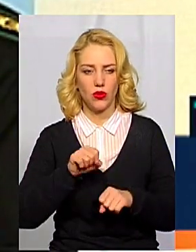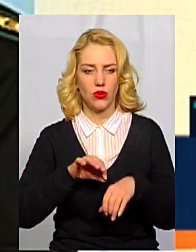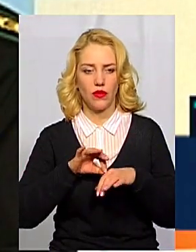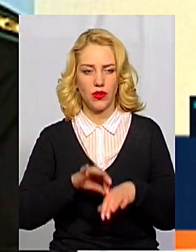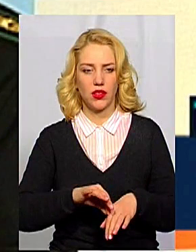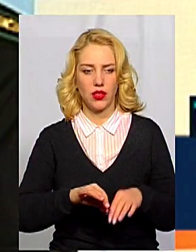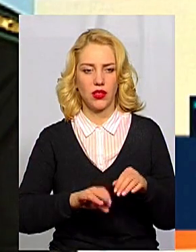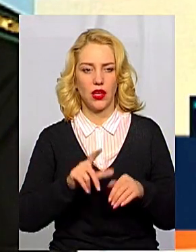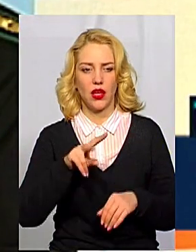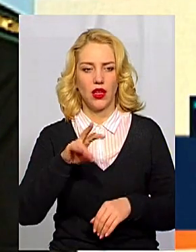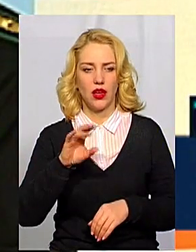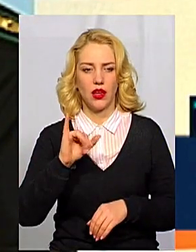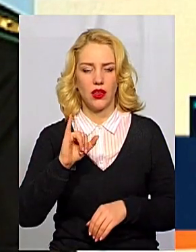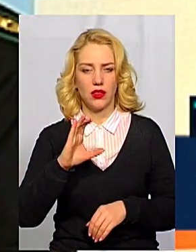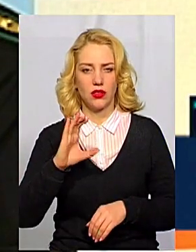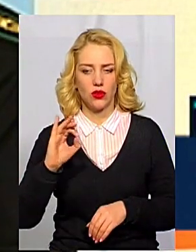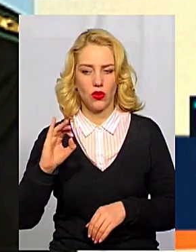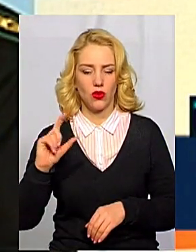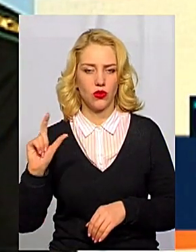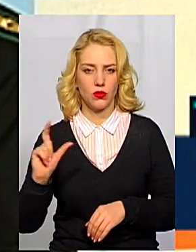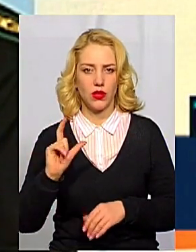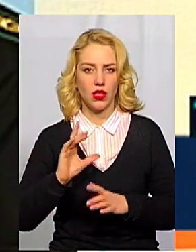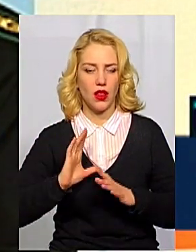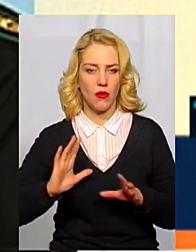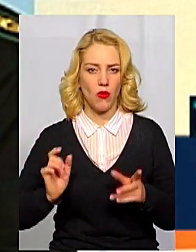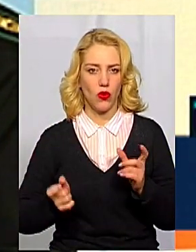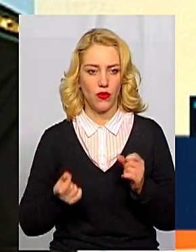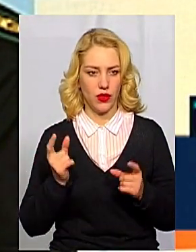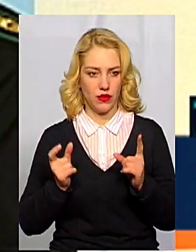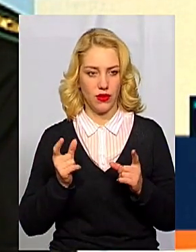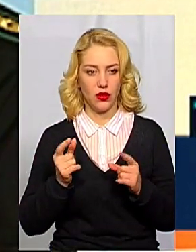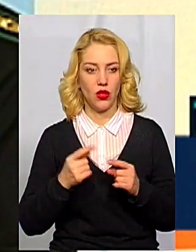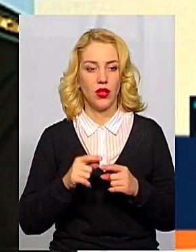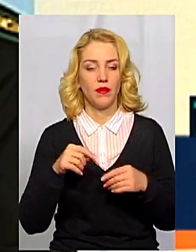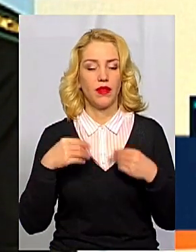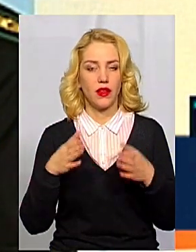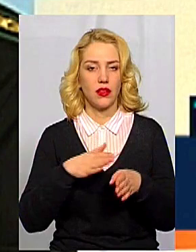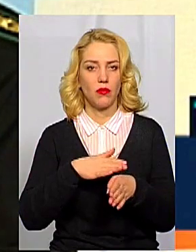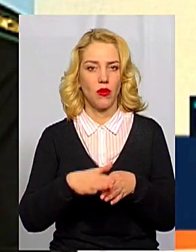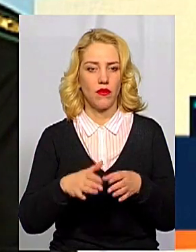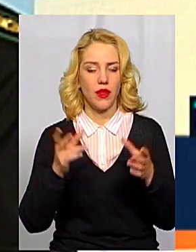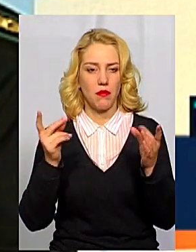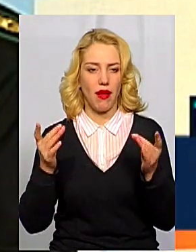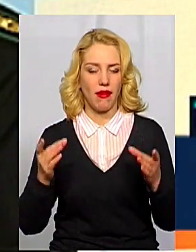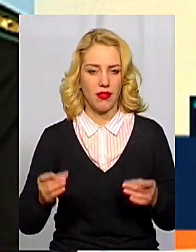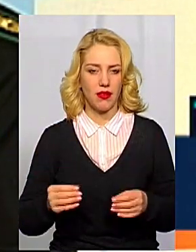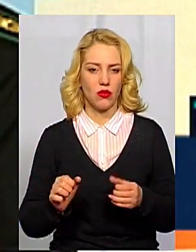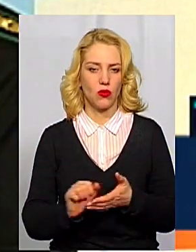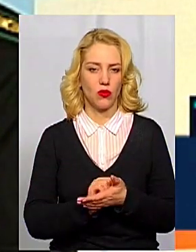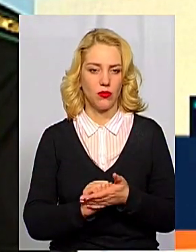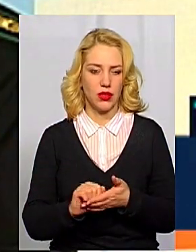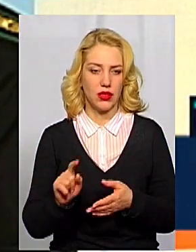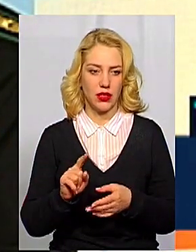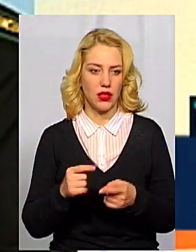ведення лісового господарства не було виявлено. Фактично було надано повний пакет документів, які підприємство оформило